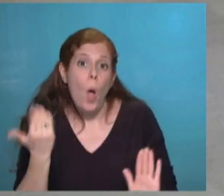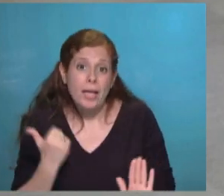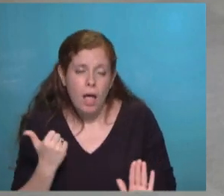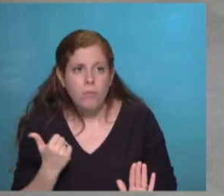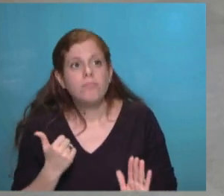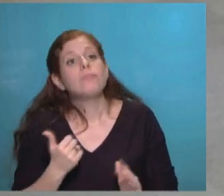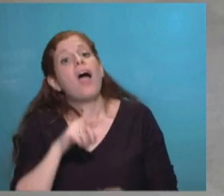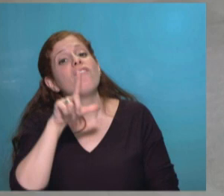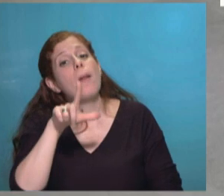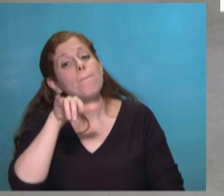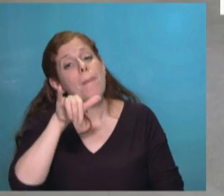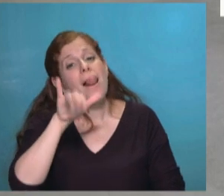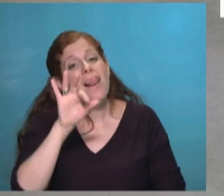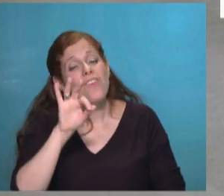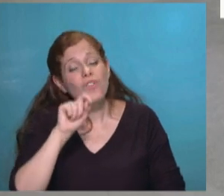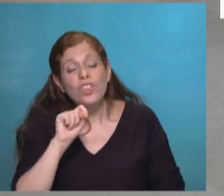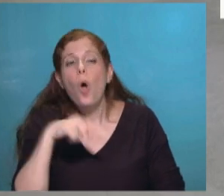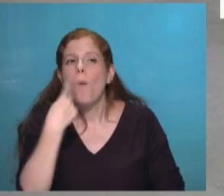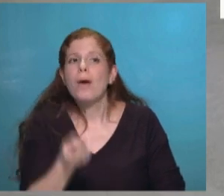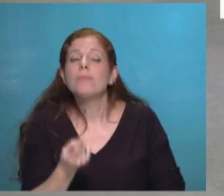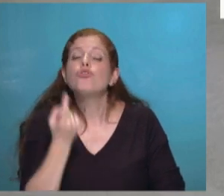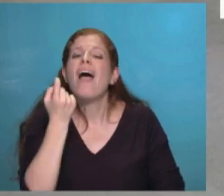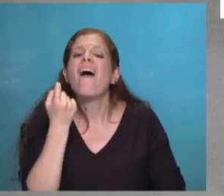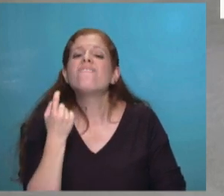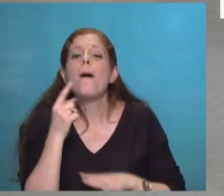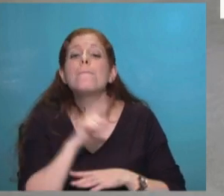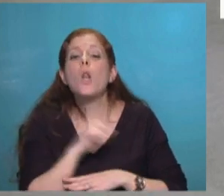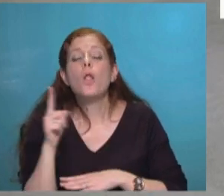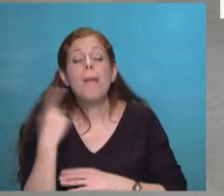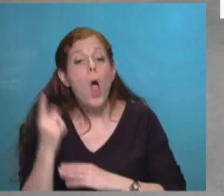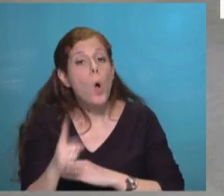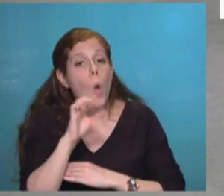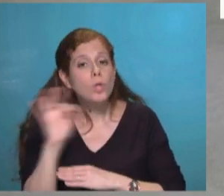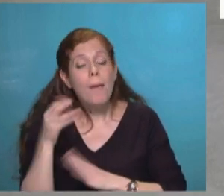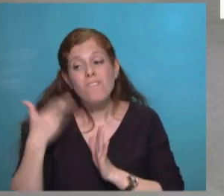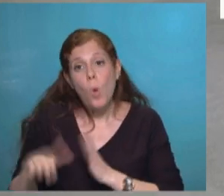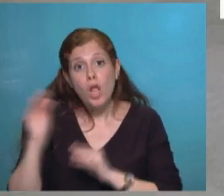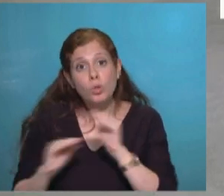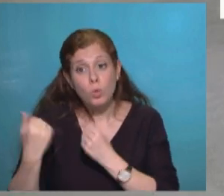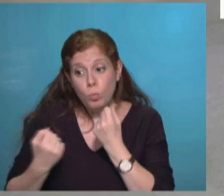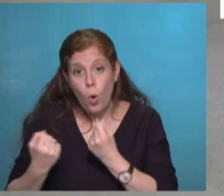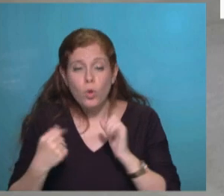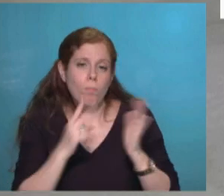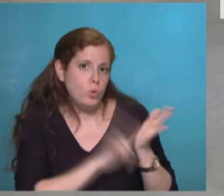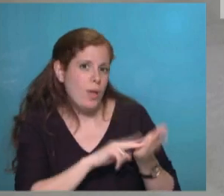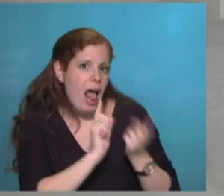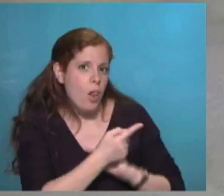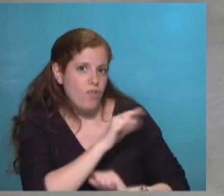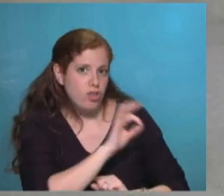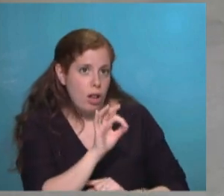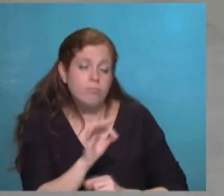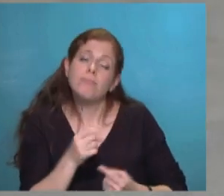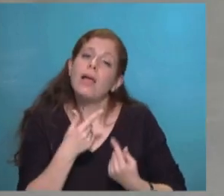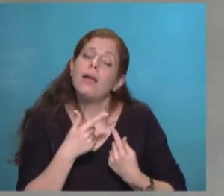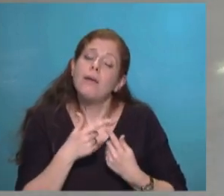בליפט טענו כי באותה השנה 250,000 מלקוחותיהם ויתרו על שימוש במכונית האישית בזכות החלופה שהם מציעים. בכתבות הבאות